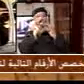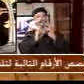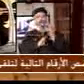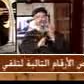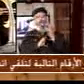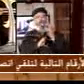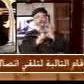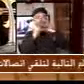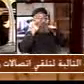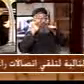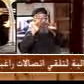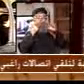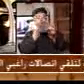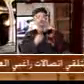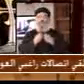تسكبها